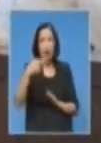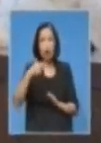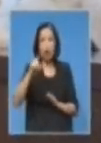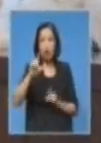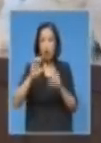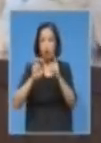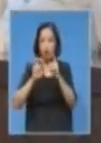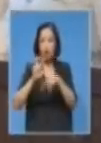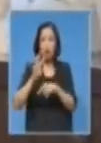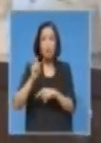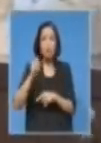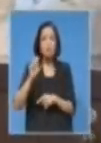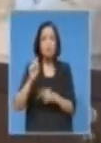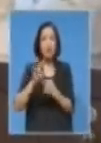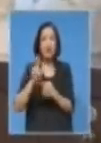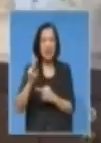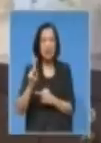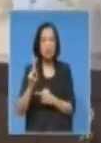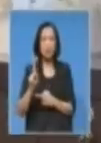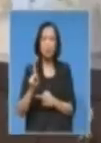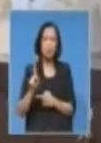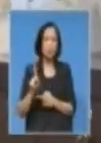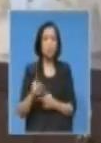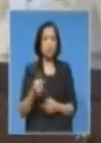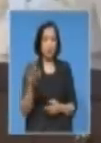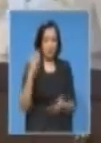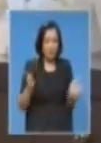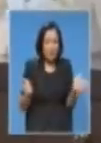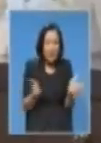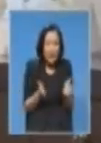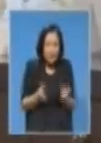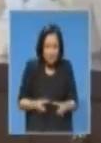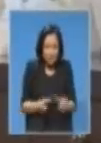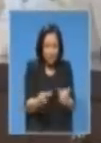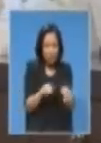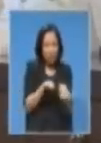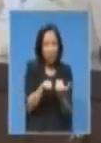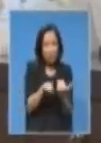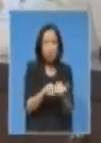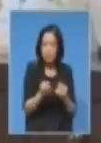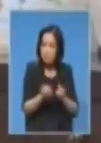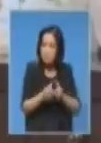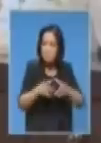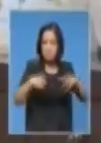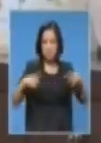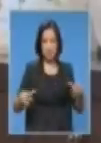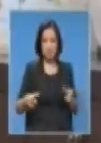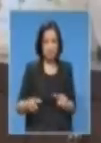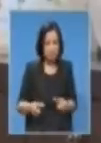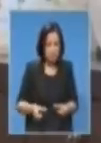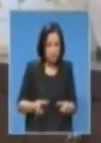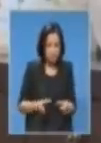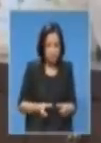ฎาคมปีนี้ครับ นี่ถนนนะ ถนนครับเป็น4ช่องจราจรแล้วก็อยากจะเรียนเชิญชวนนะครับเพราะว่าช่ว